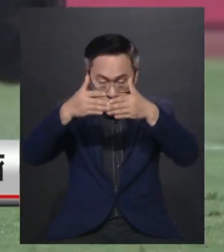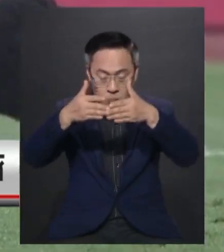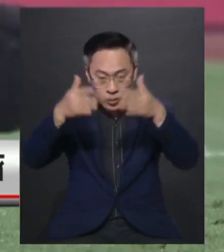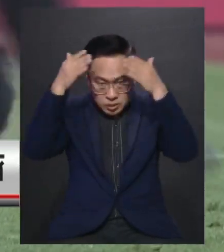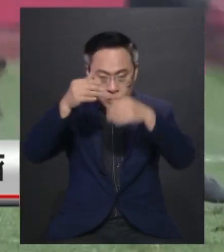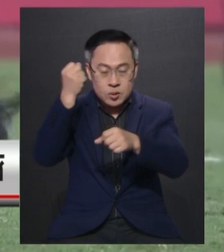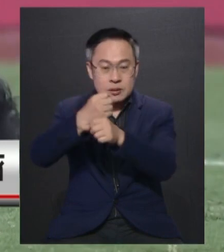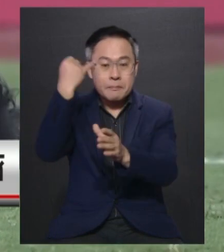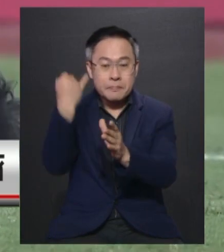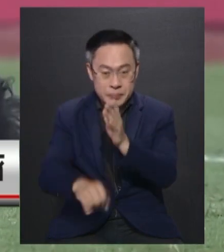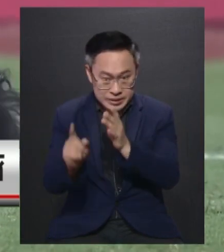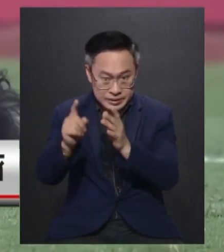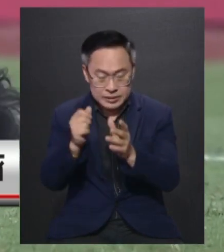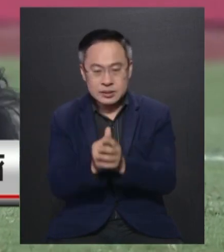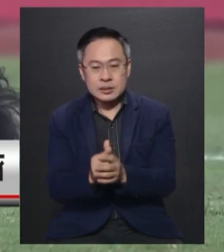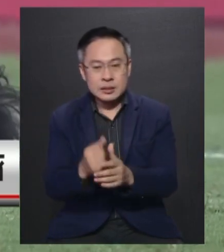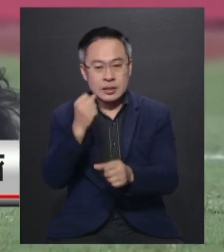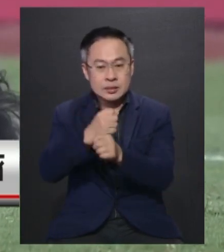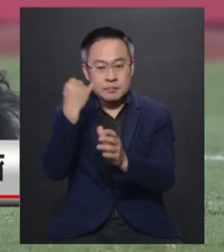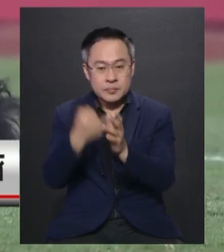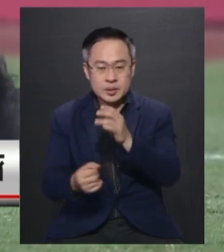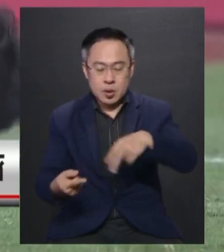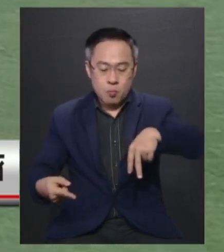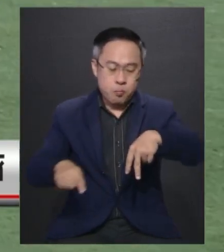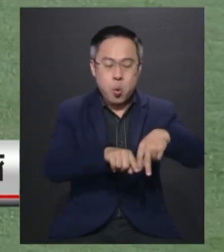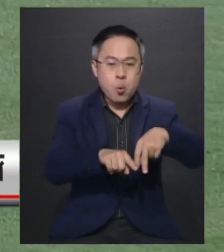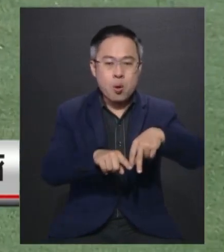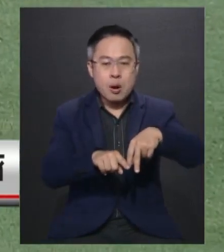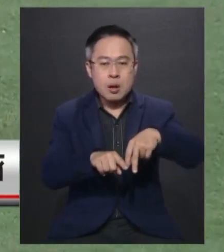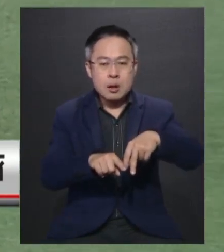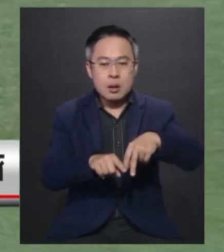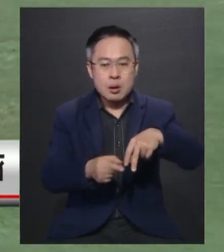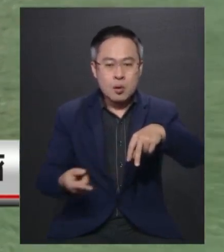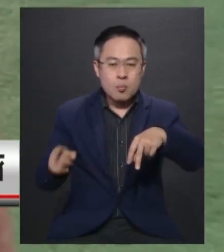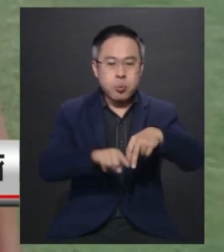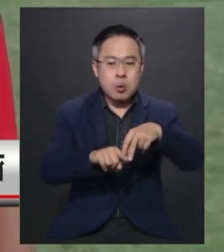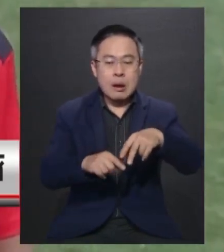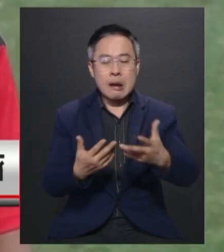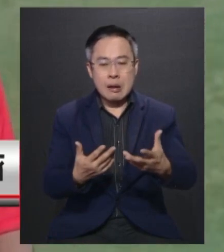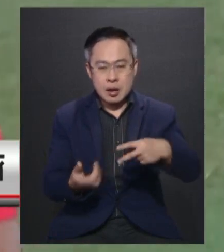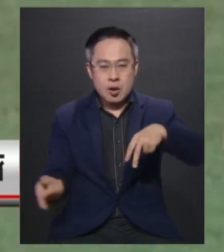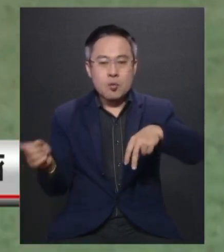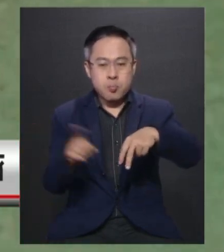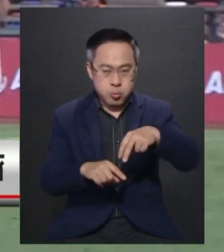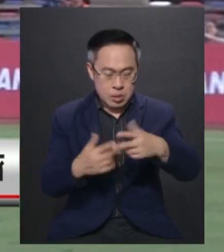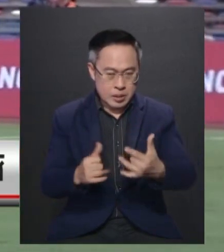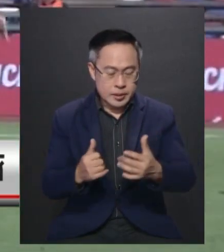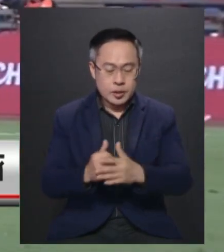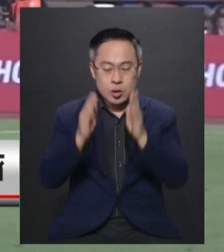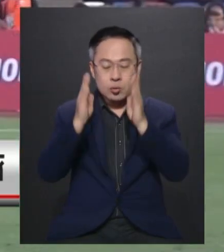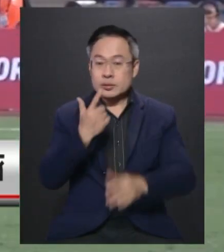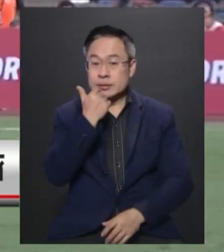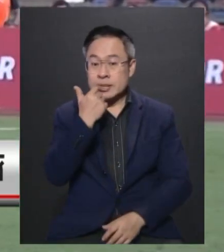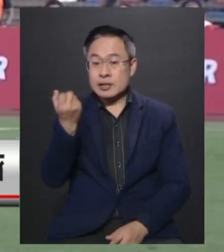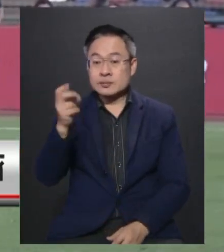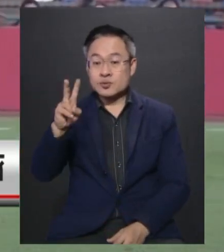ไซตาม่าอาคารค่ะเข้าไปอ่าด้านหลังผู้เล่นเวียดนามนะผู้ตัดสินก็เลยแจกใบเหลืองที่ 2ค่ะเจ้าตัวมีใบเหลือง